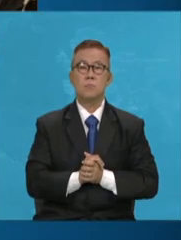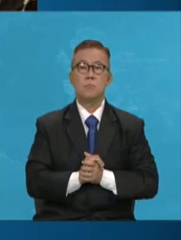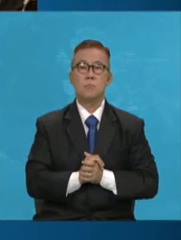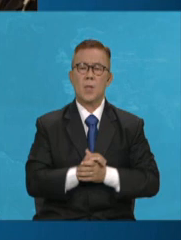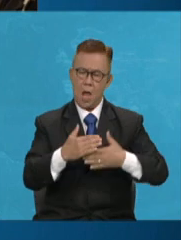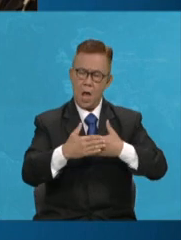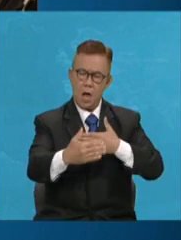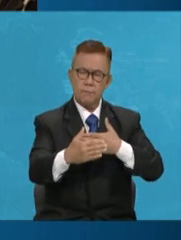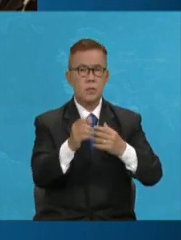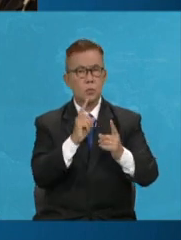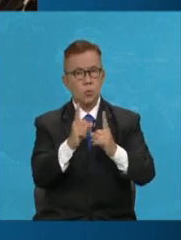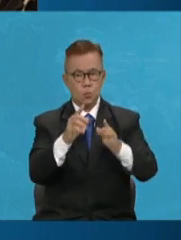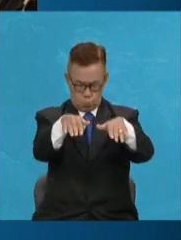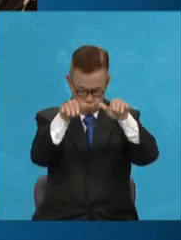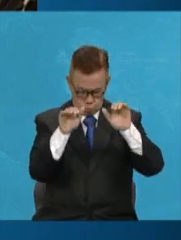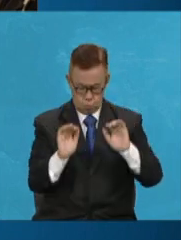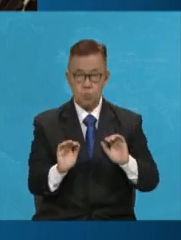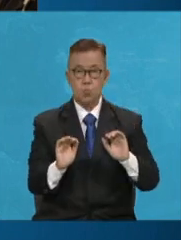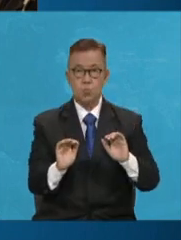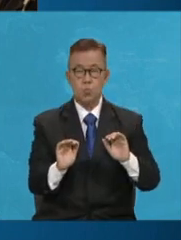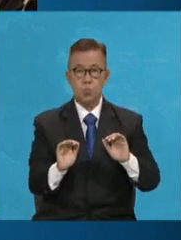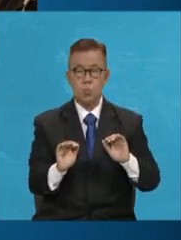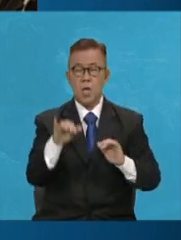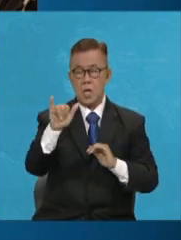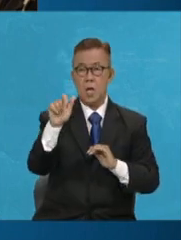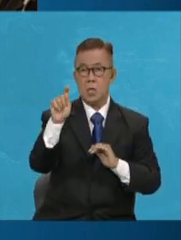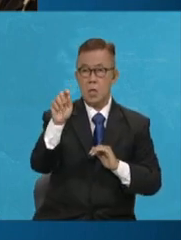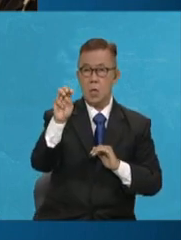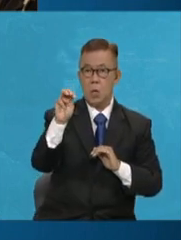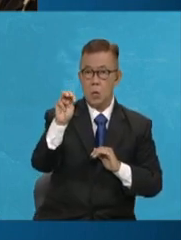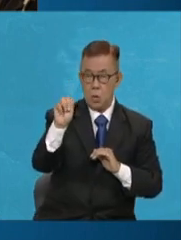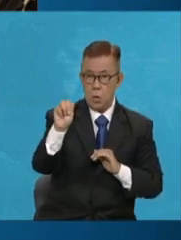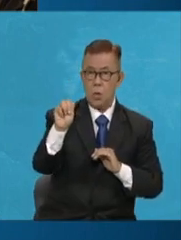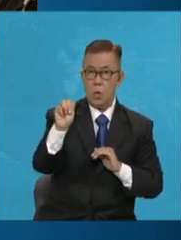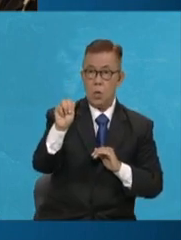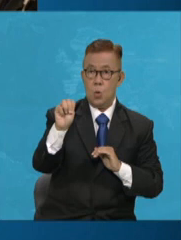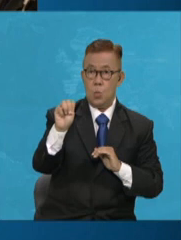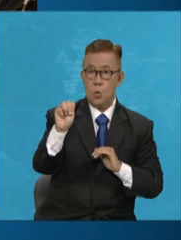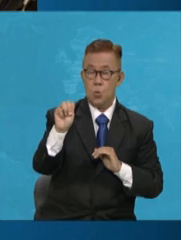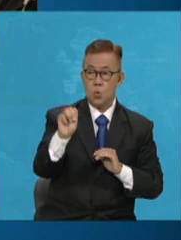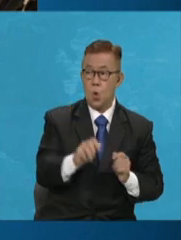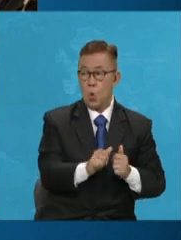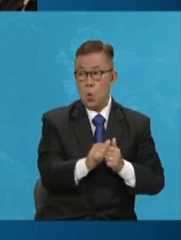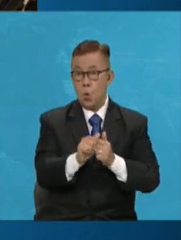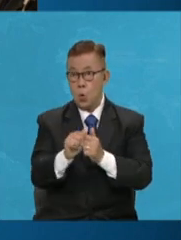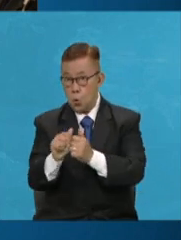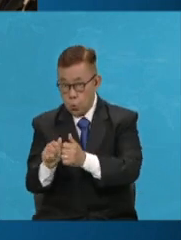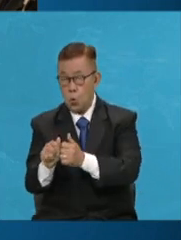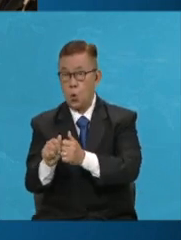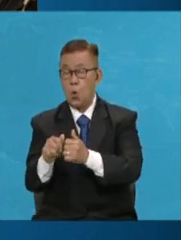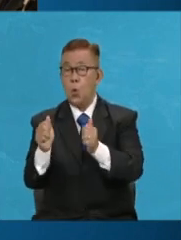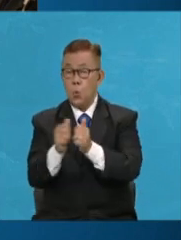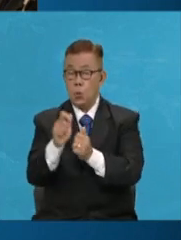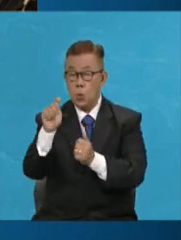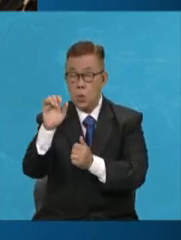selepas upacara pengabumian negara yang teramat Mulia berkenan berangkat menghadiri majelis greeting ocation dengan